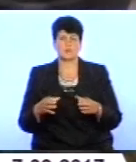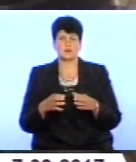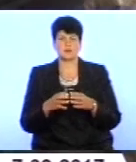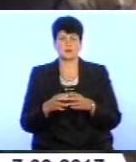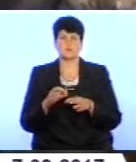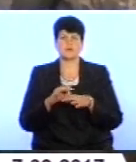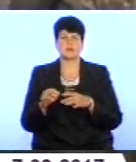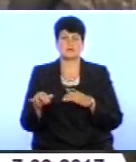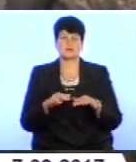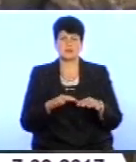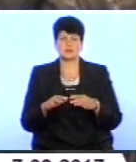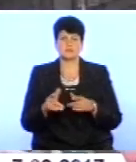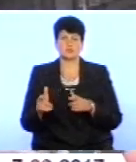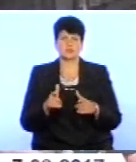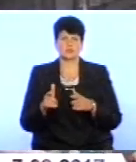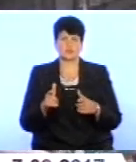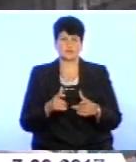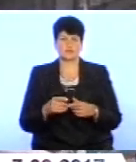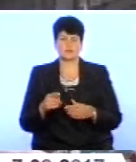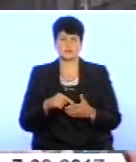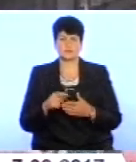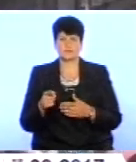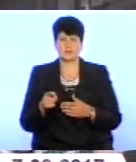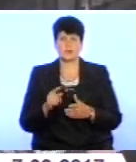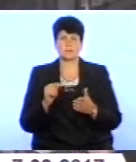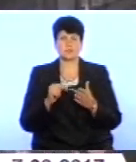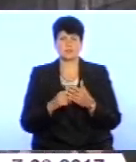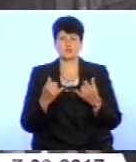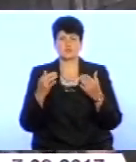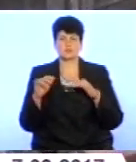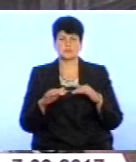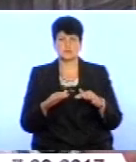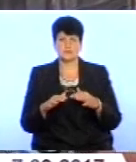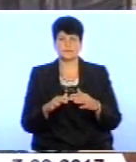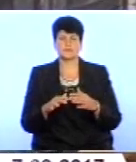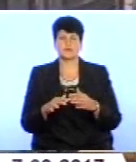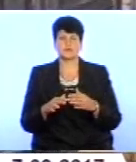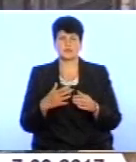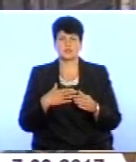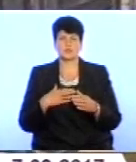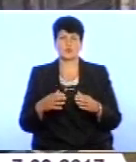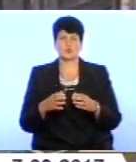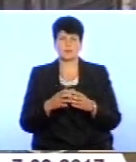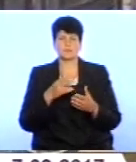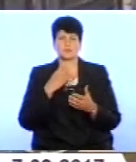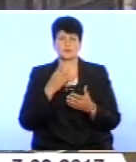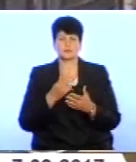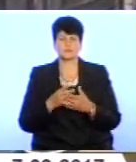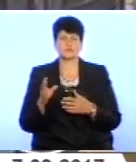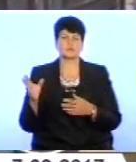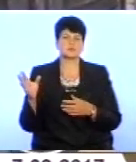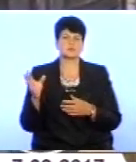тактичної підготовки журналістам Тернополя. Мета сьогоднішнього заходу – цивільним журналістам, нашим колегам продемонструвати